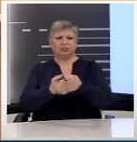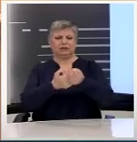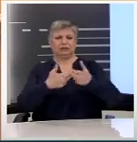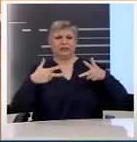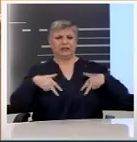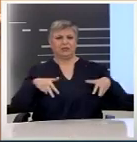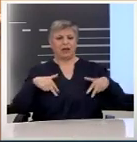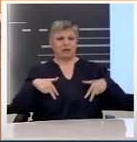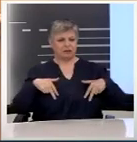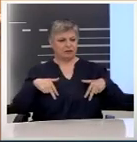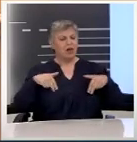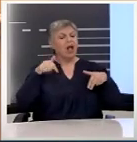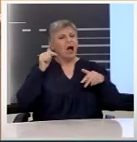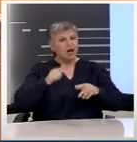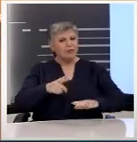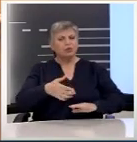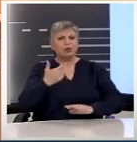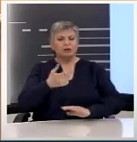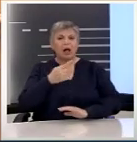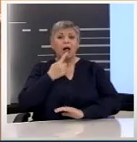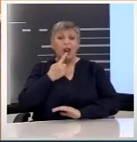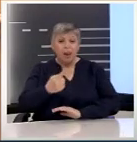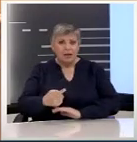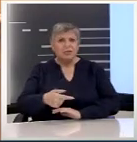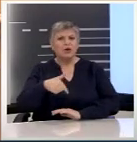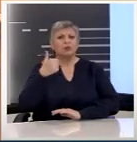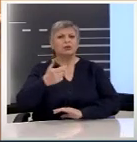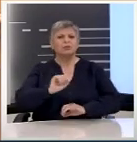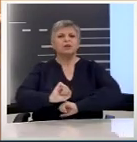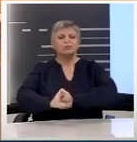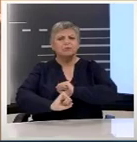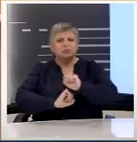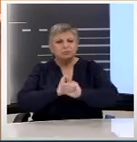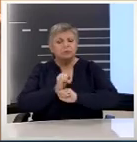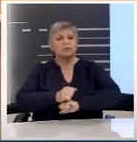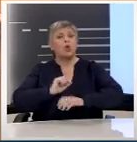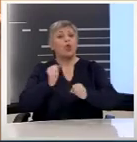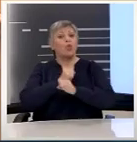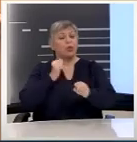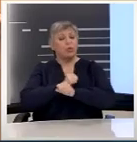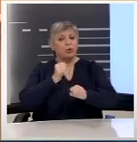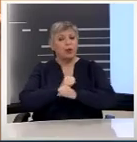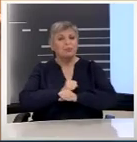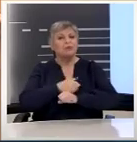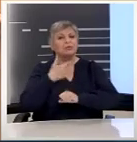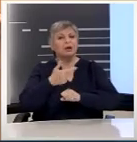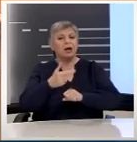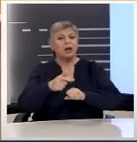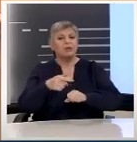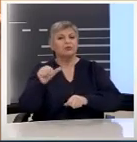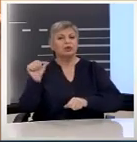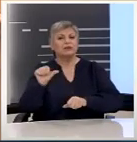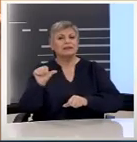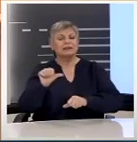αναγνωρίζει τις εργώδεις προσπάθειες που έχουν καταβληθεί, ούτως ώστε να αρθούν οι συνέπειες αυτού